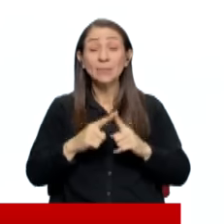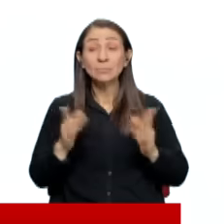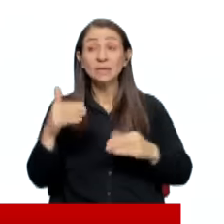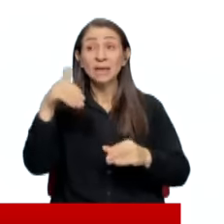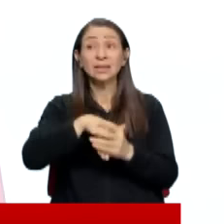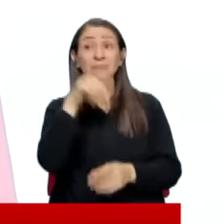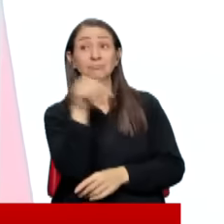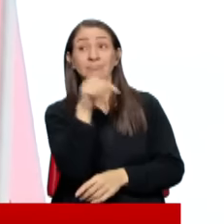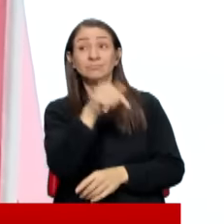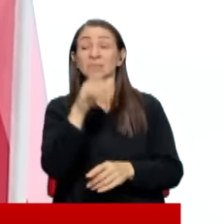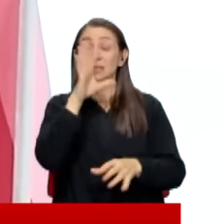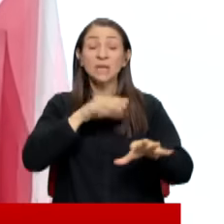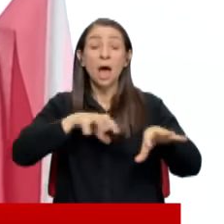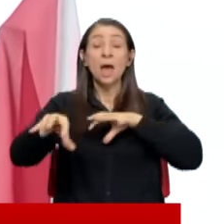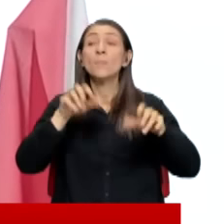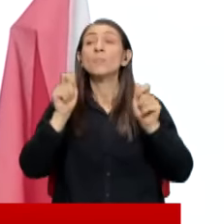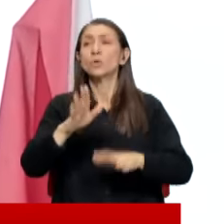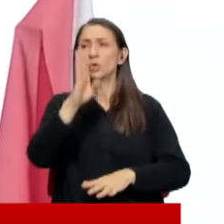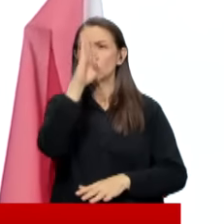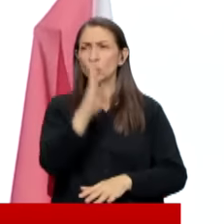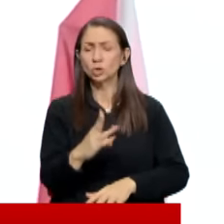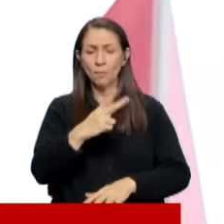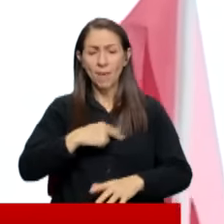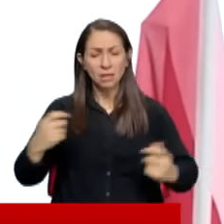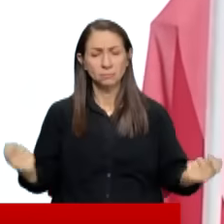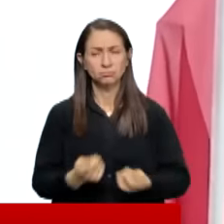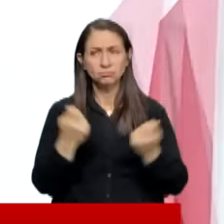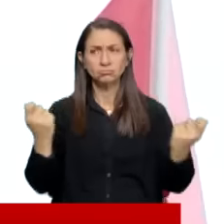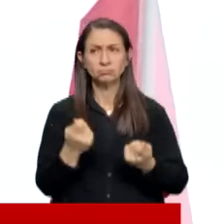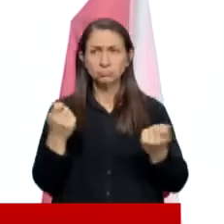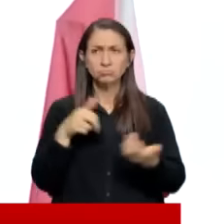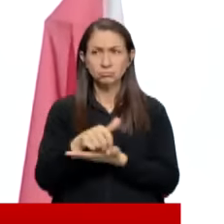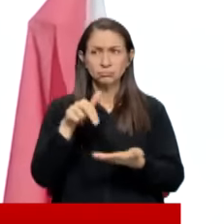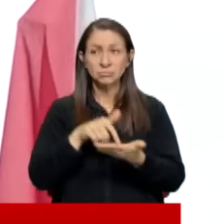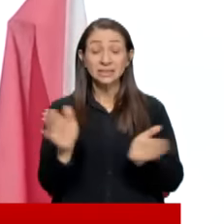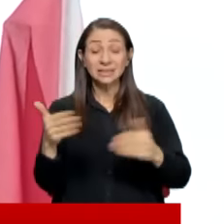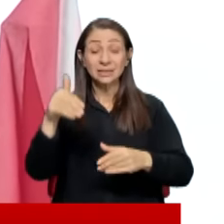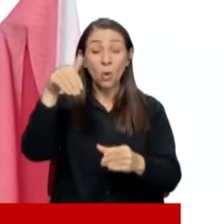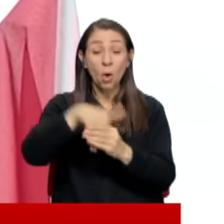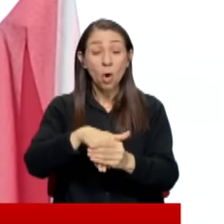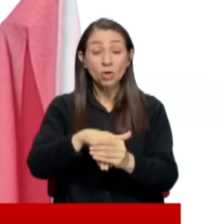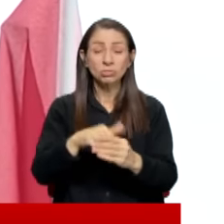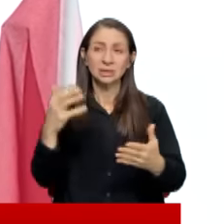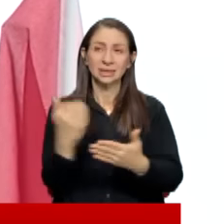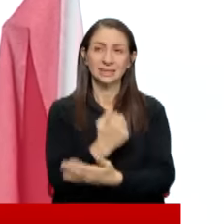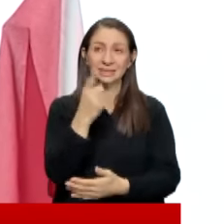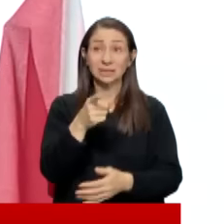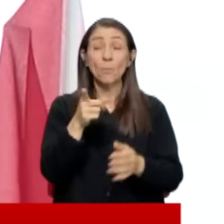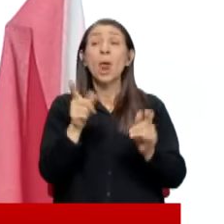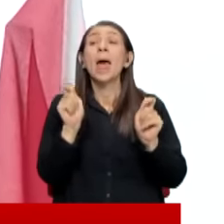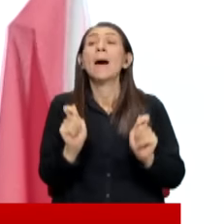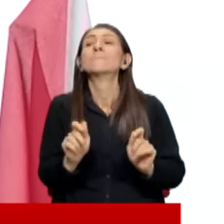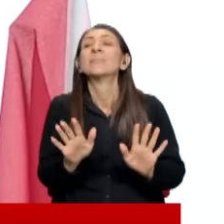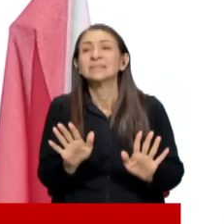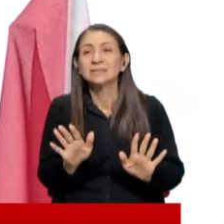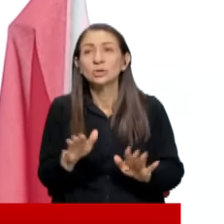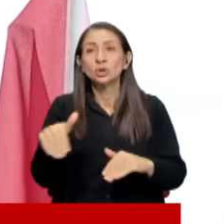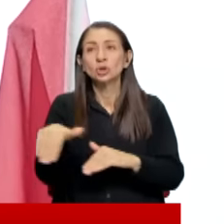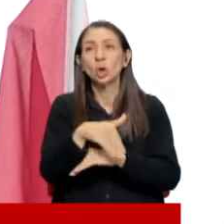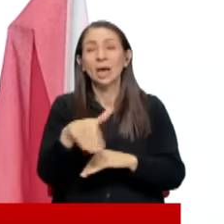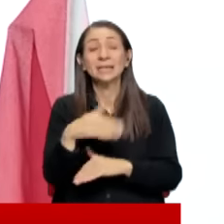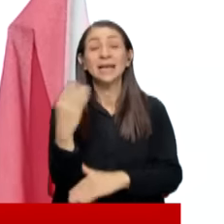Hiç kimseyi ayırmazsanız, dürüst belediyecilik yaparsanız sandıktan çıkarsınız. Böyle yapmazsanız